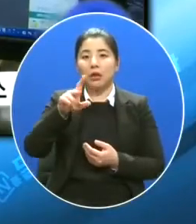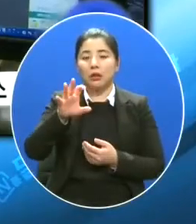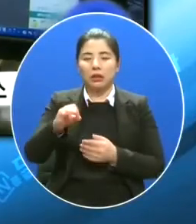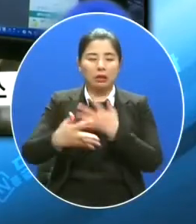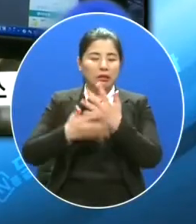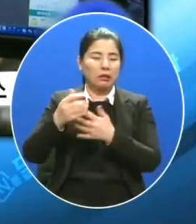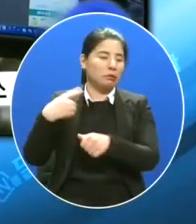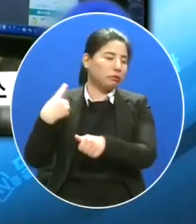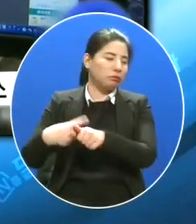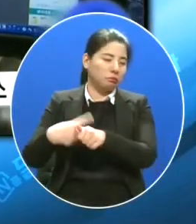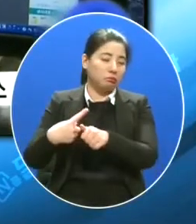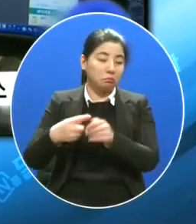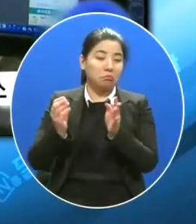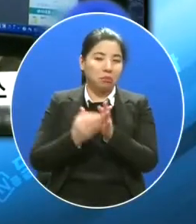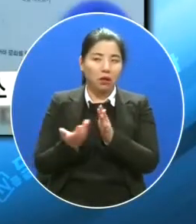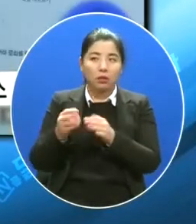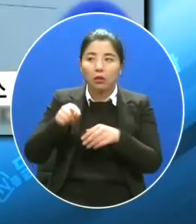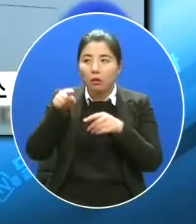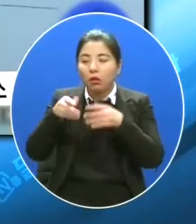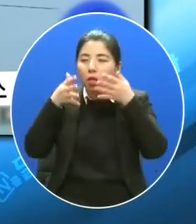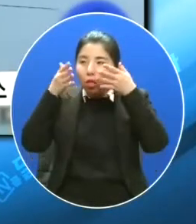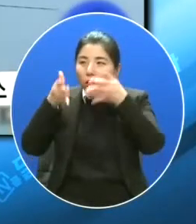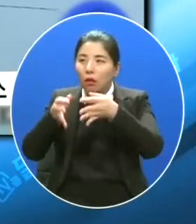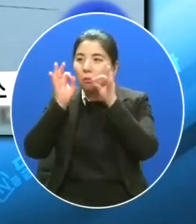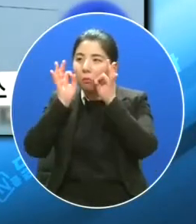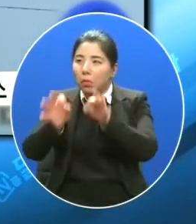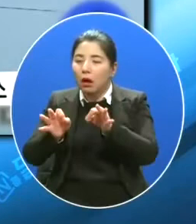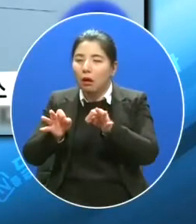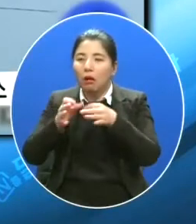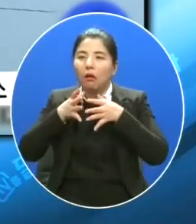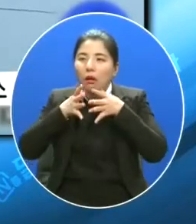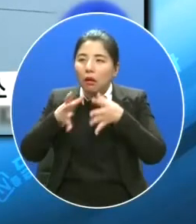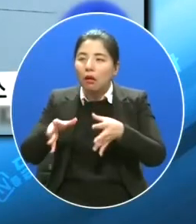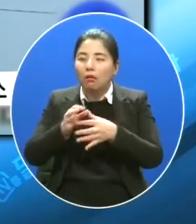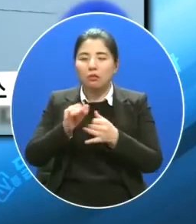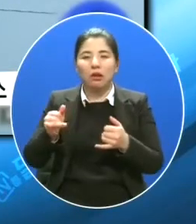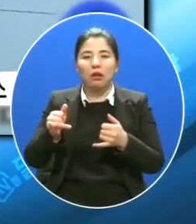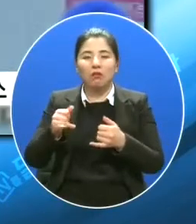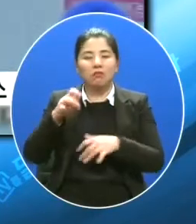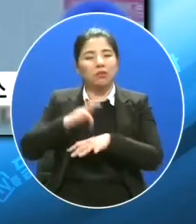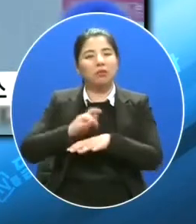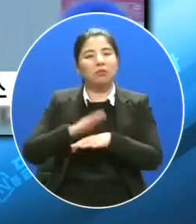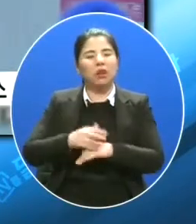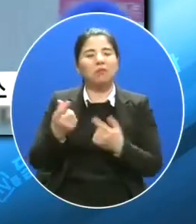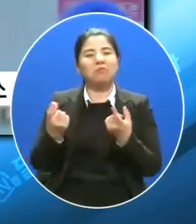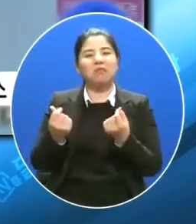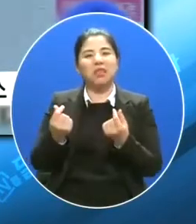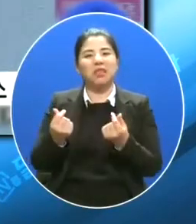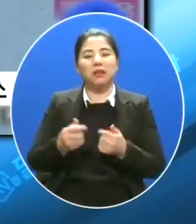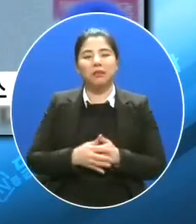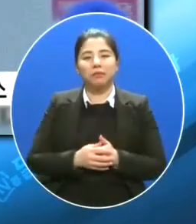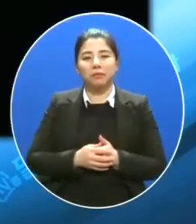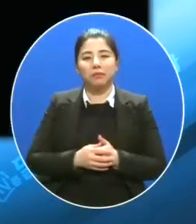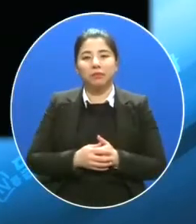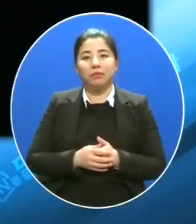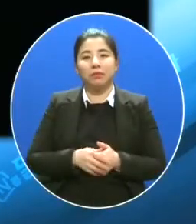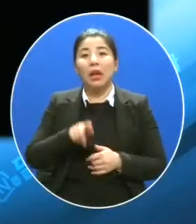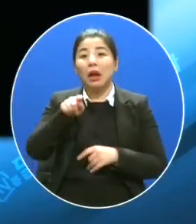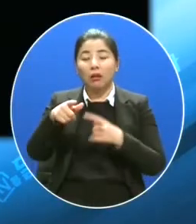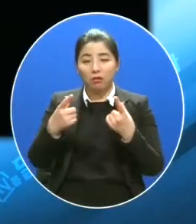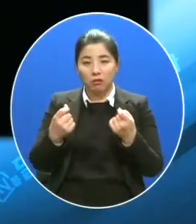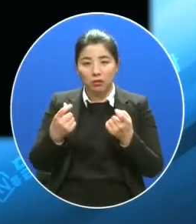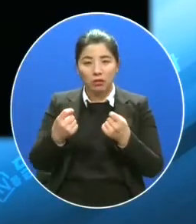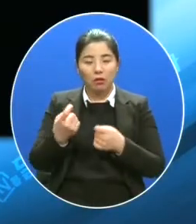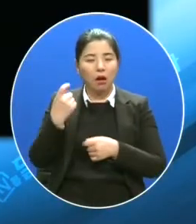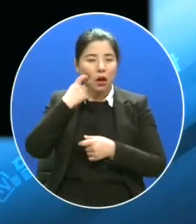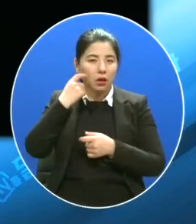드라마라고 손가락질하면서도 거기서 눈을 떼지 못하는 시청자들의 습성도 이와 같은 것이지요.